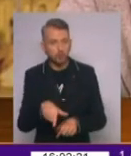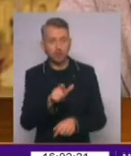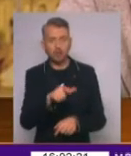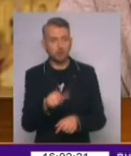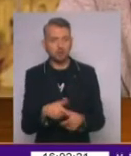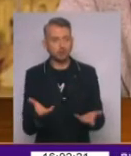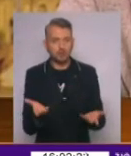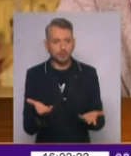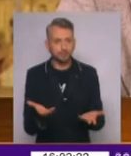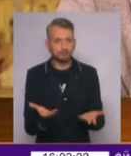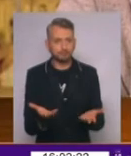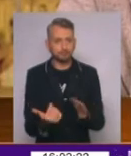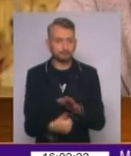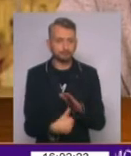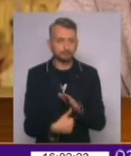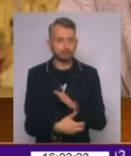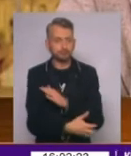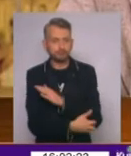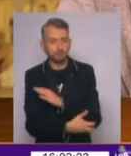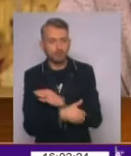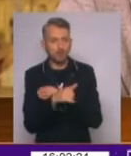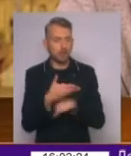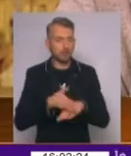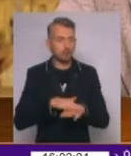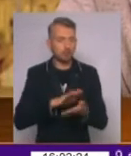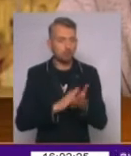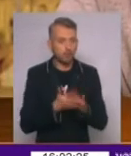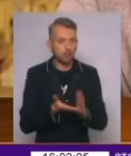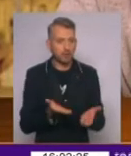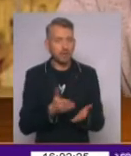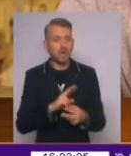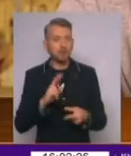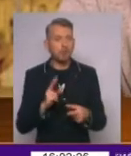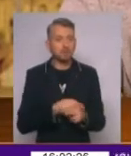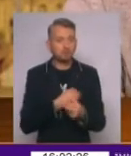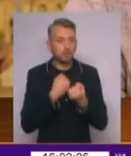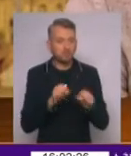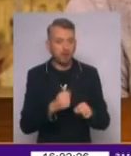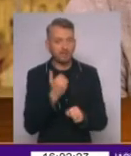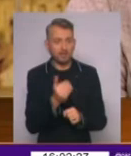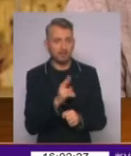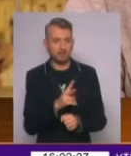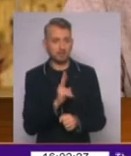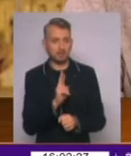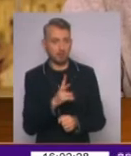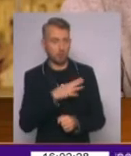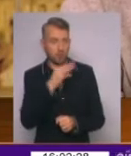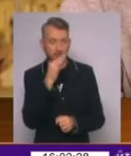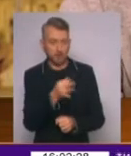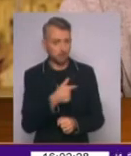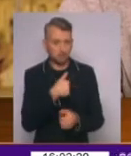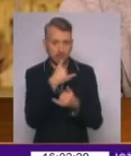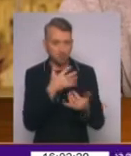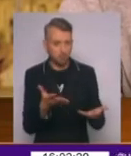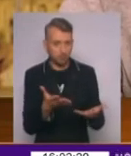знедолені, люди, які, в яких дуже тяжкі умови. Тому позбавитись їх, як було сказано, ми просто